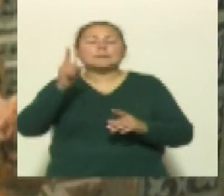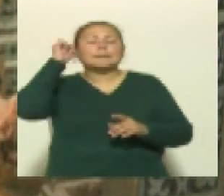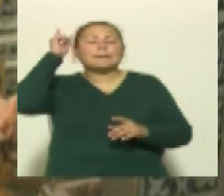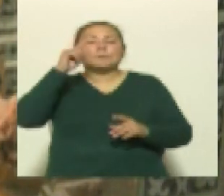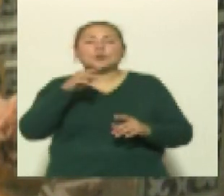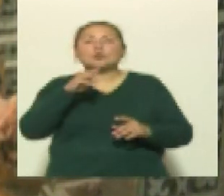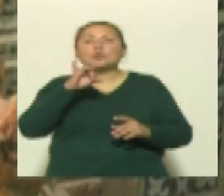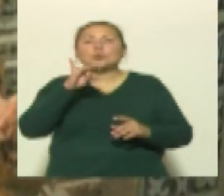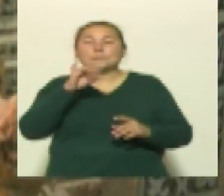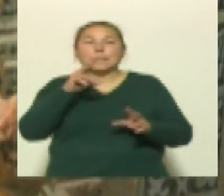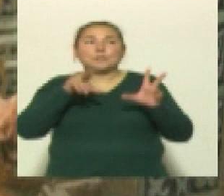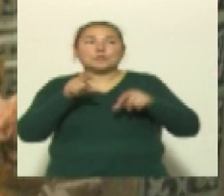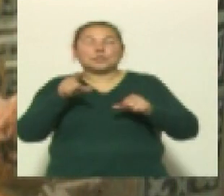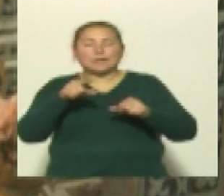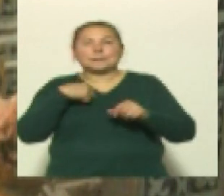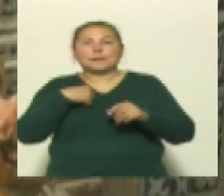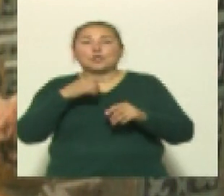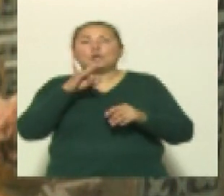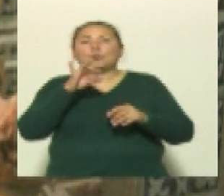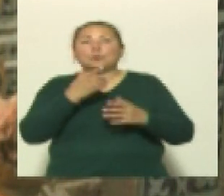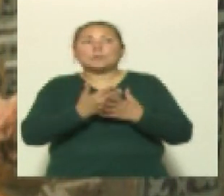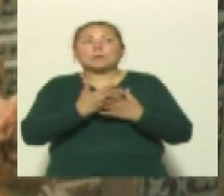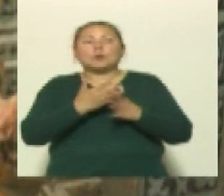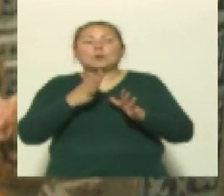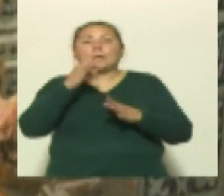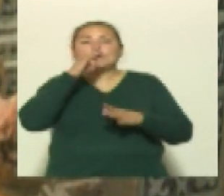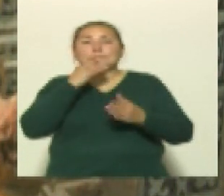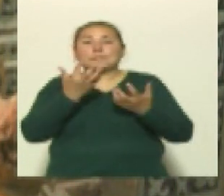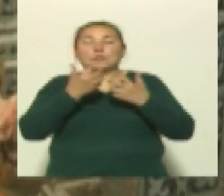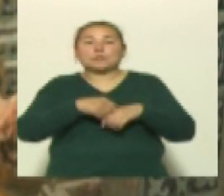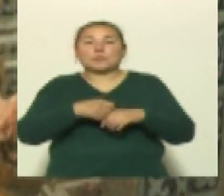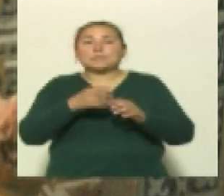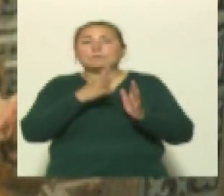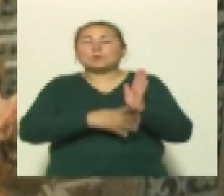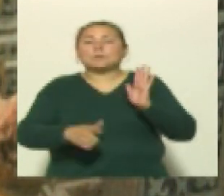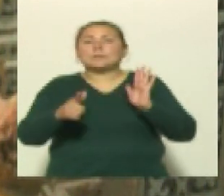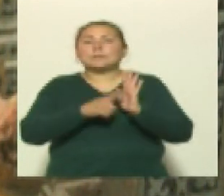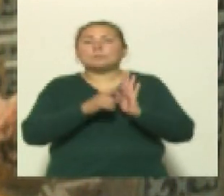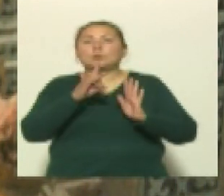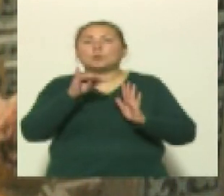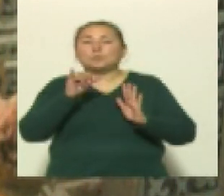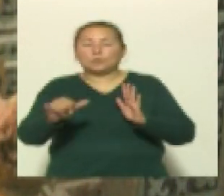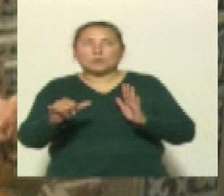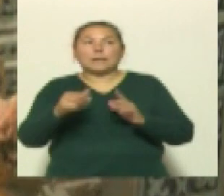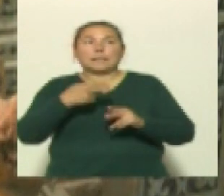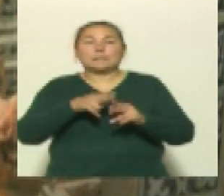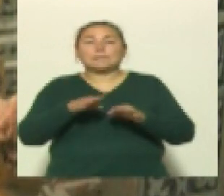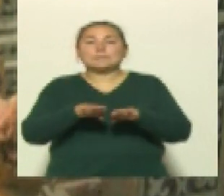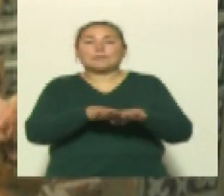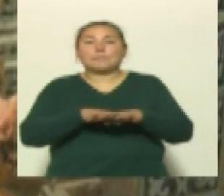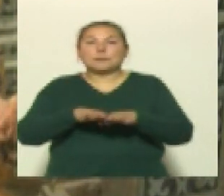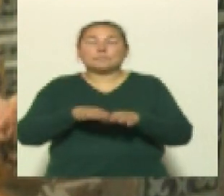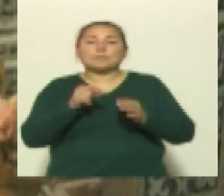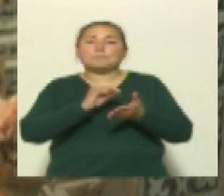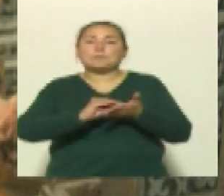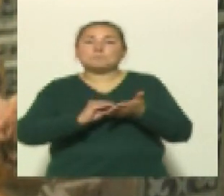символы образованы из наших символов ру только в Казахстане насчитывается более 90 символов ру если сравнить это с алфавитом то в